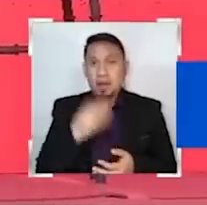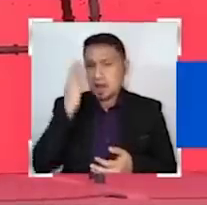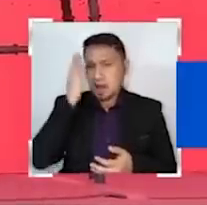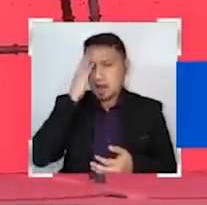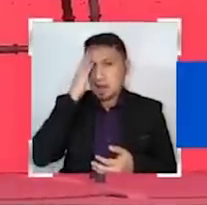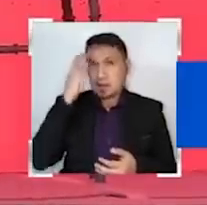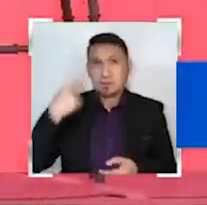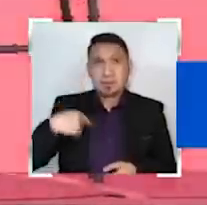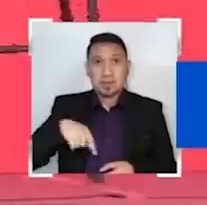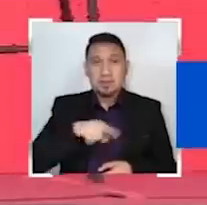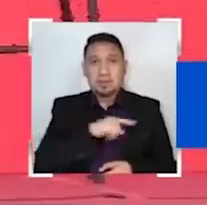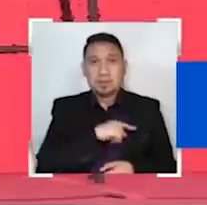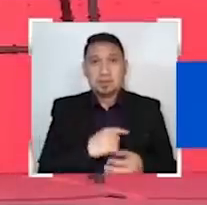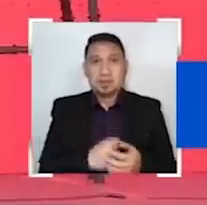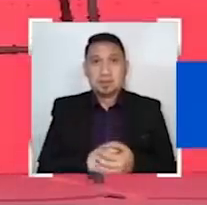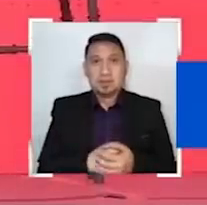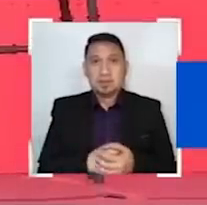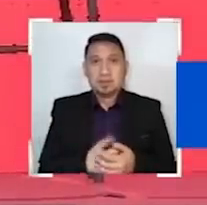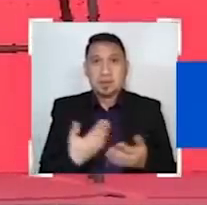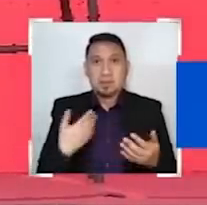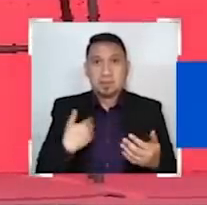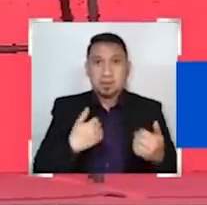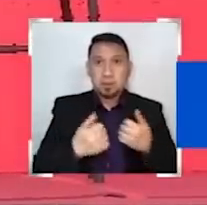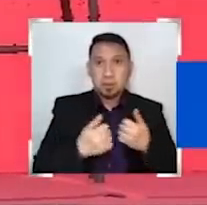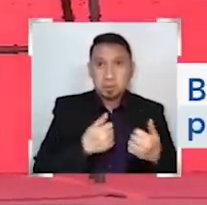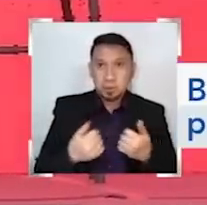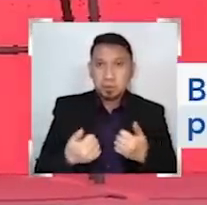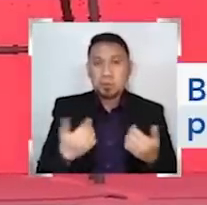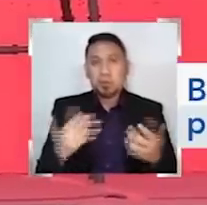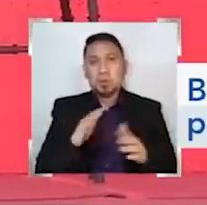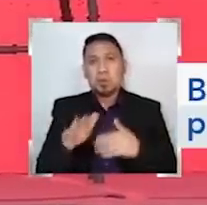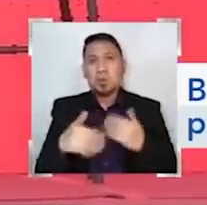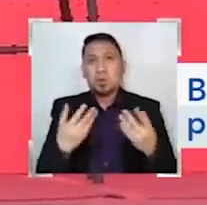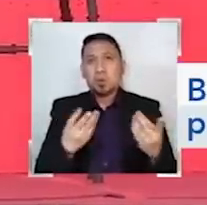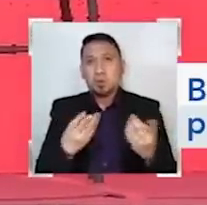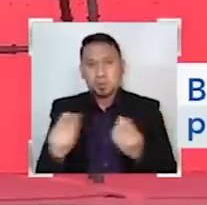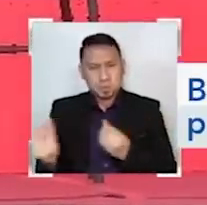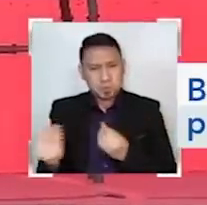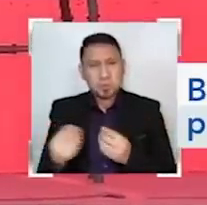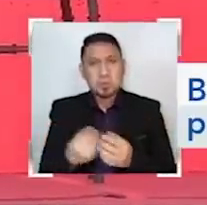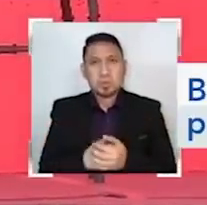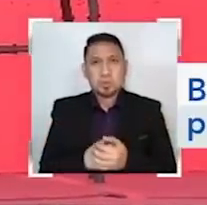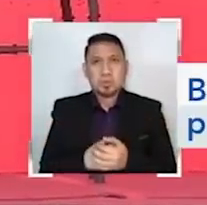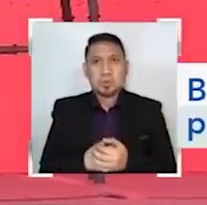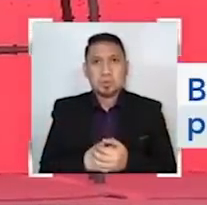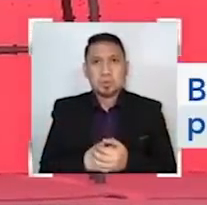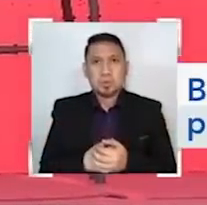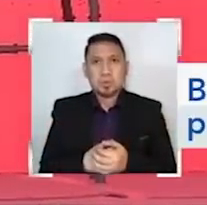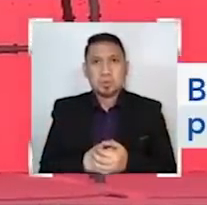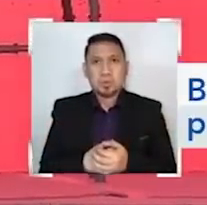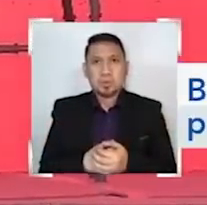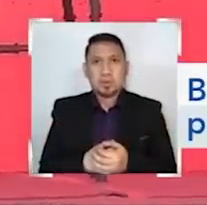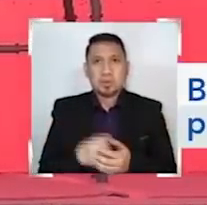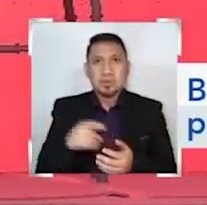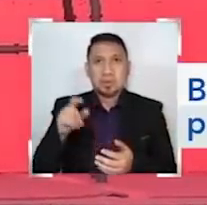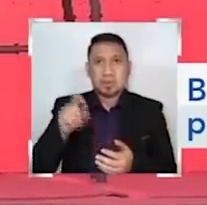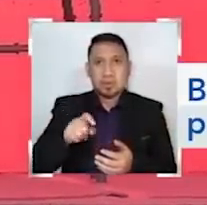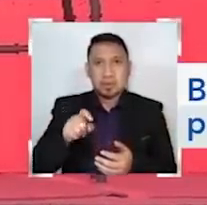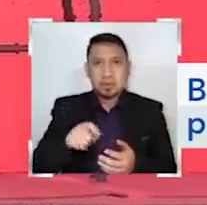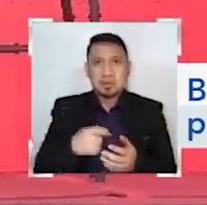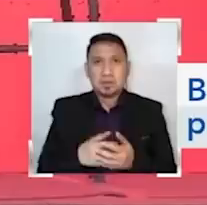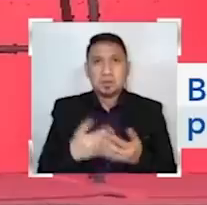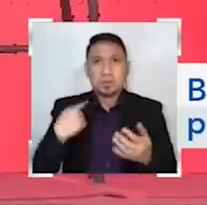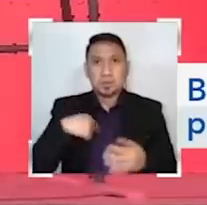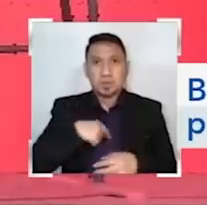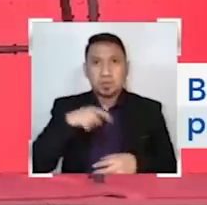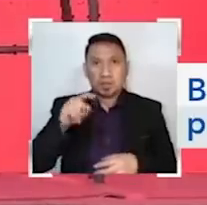marami po tayong katanggali, gagawin nila yung lahat ng nagagawin. Kaya kailangan ay buuhin talaga